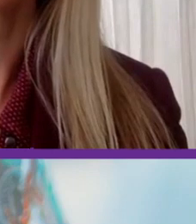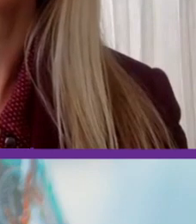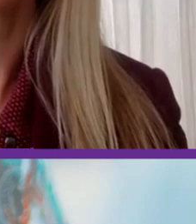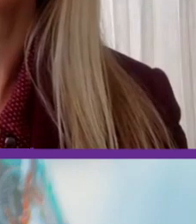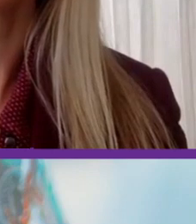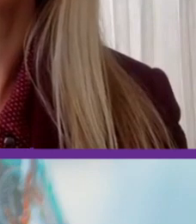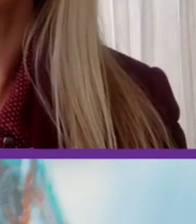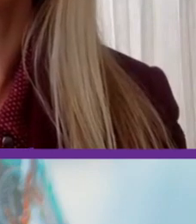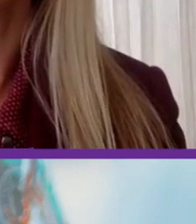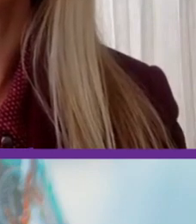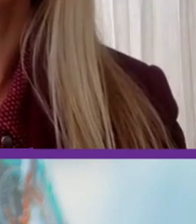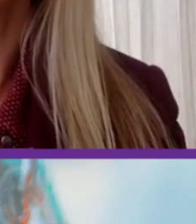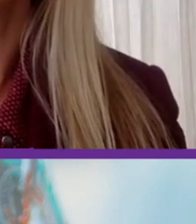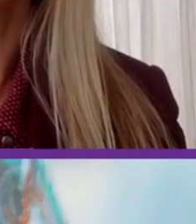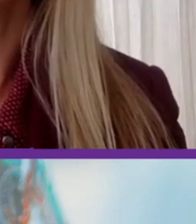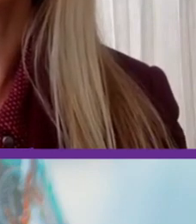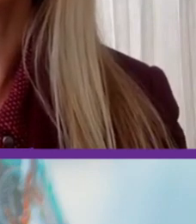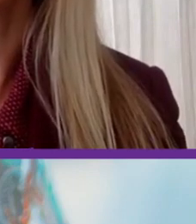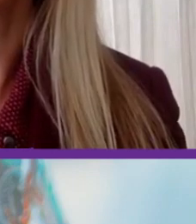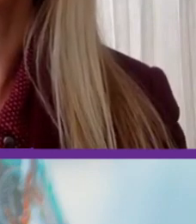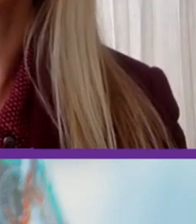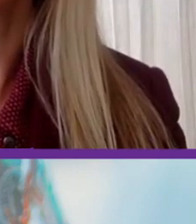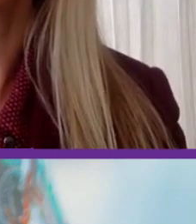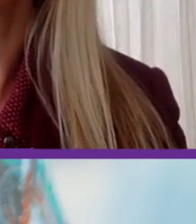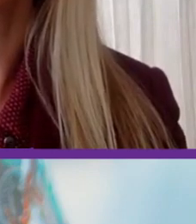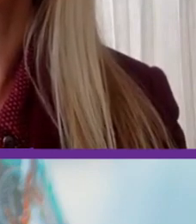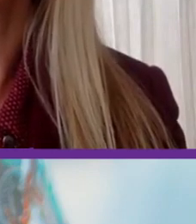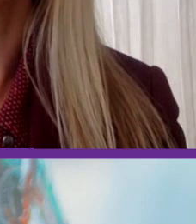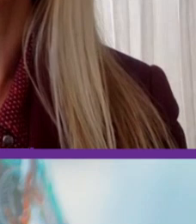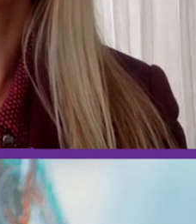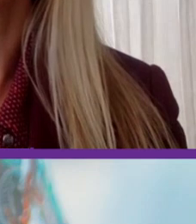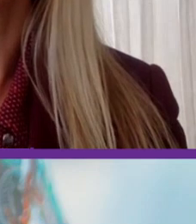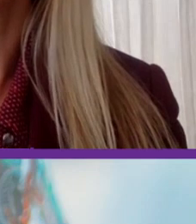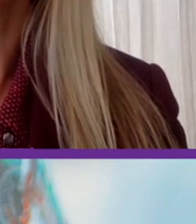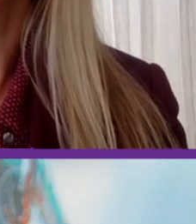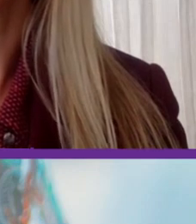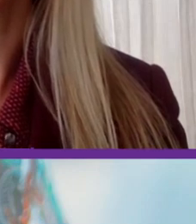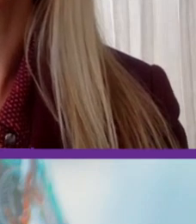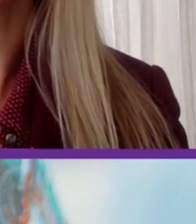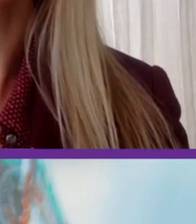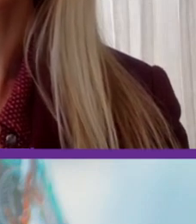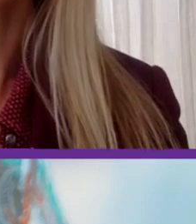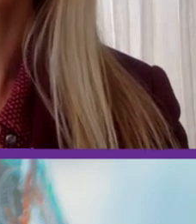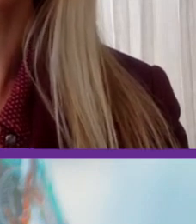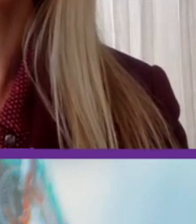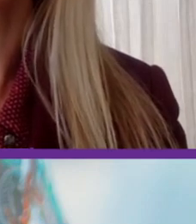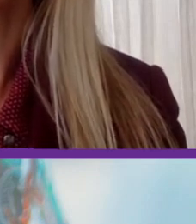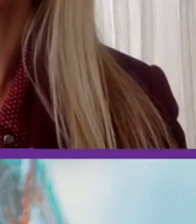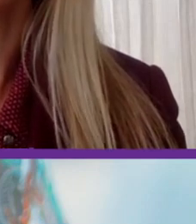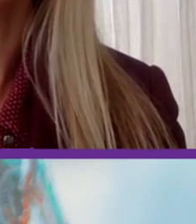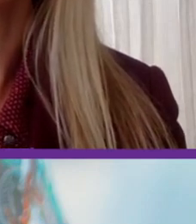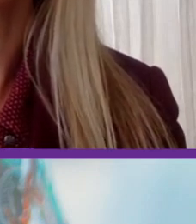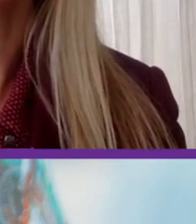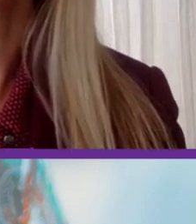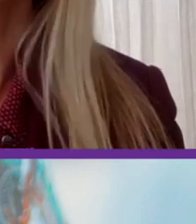Paldies, Elīne, ļoti interesanti. Un paldies, ka pieskārāties šim sabiedrības